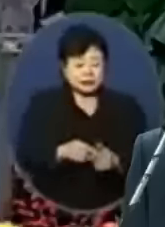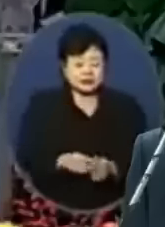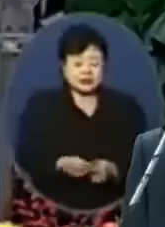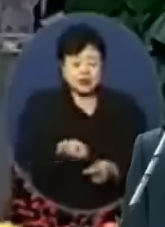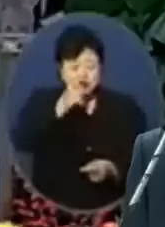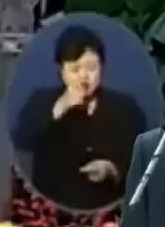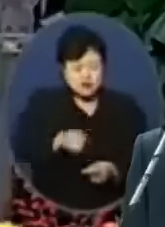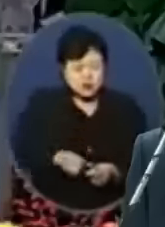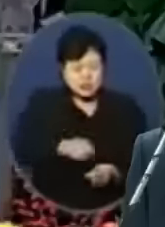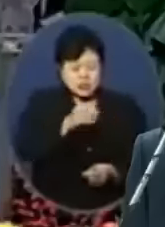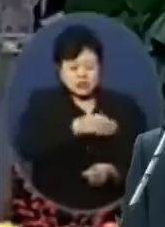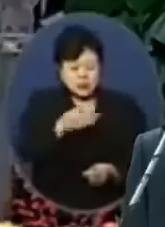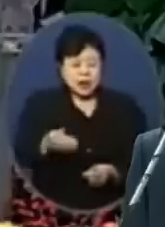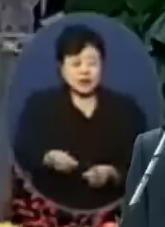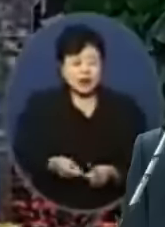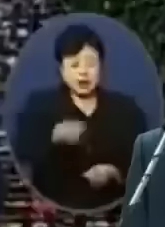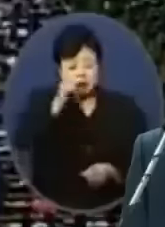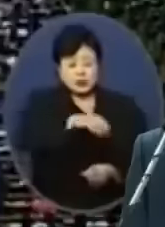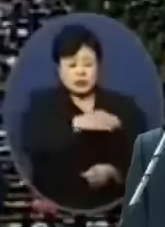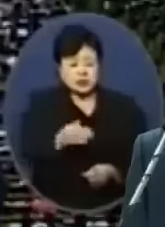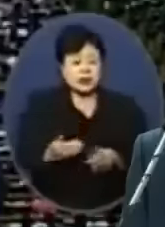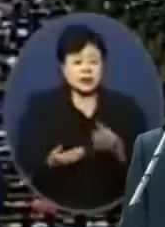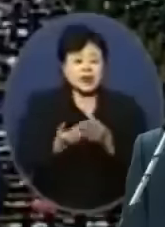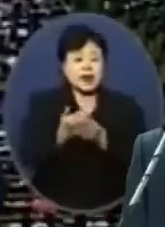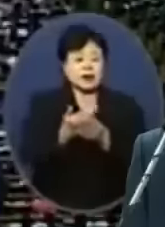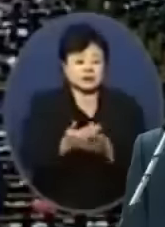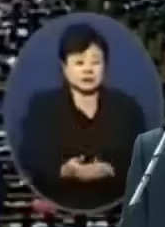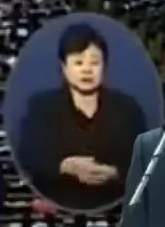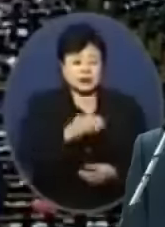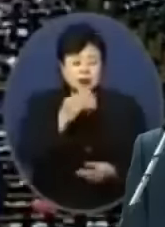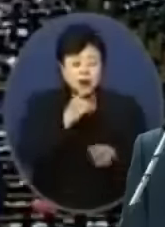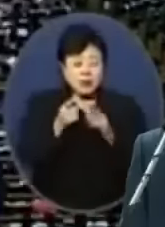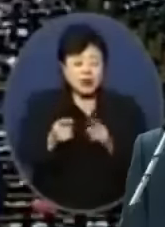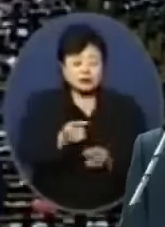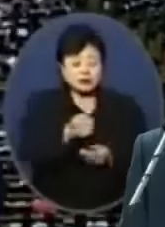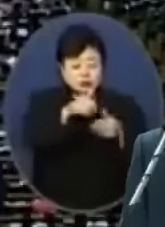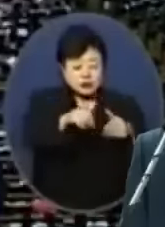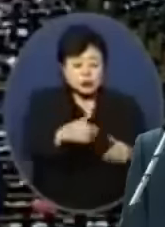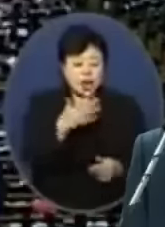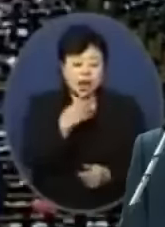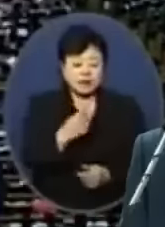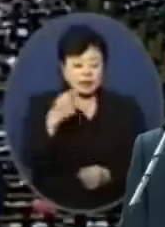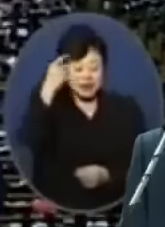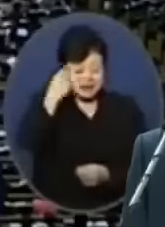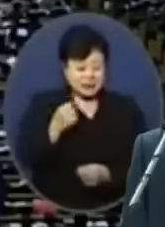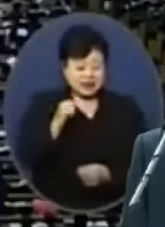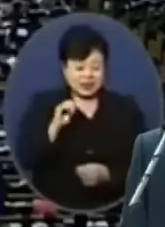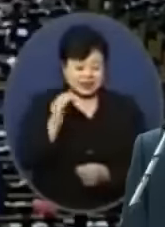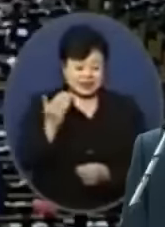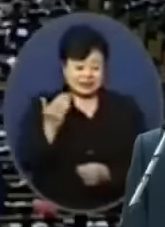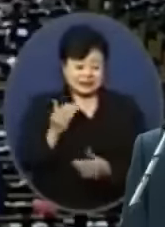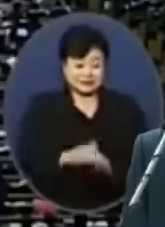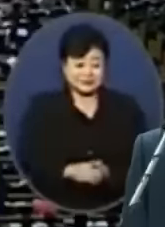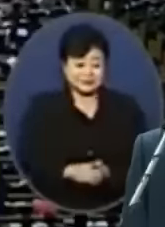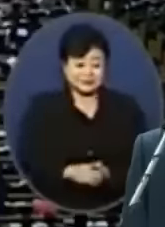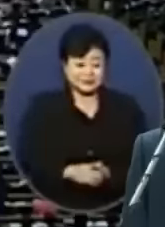물이 흘러나와 마른 땅에 강같이 흘렀으니 이는 그의 거룩한 말씀과 그의 종 아브라함을 기억하셨습니다.